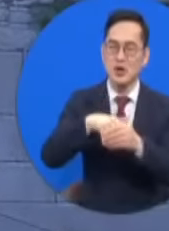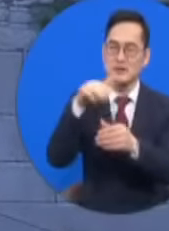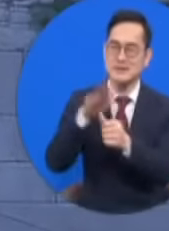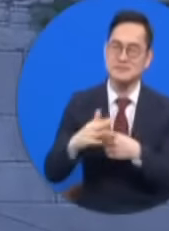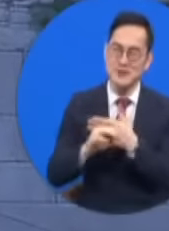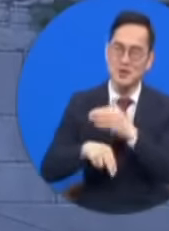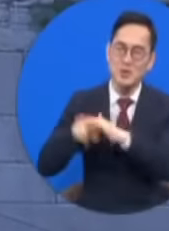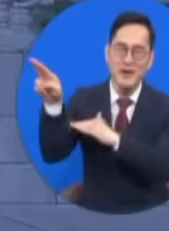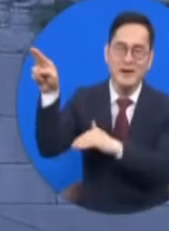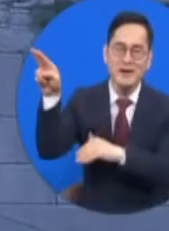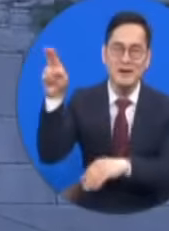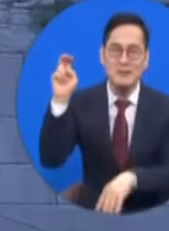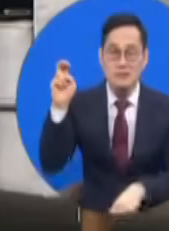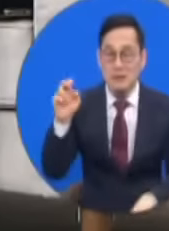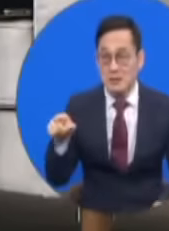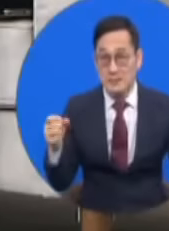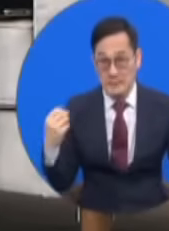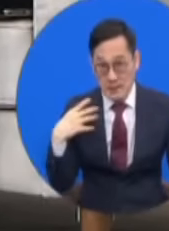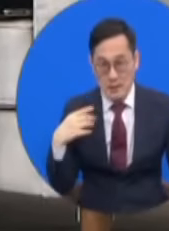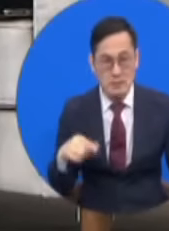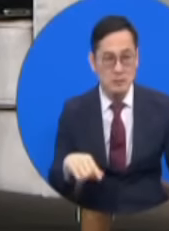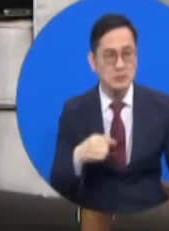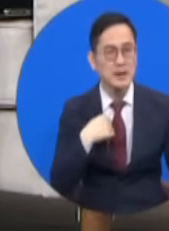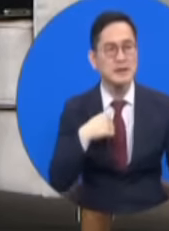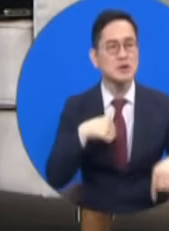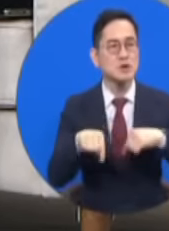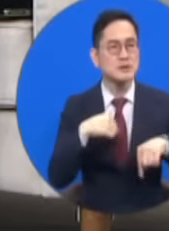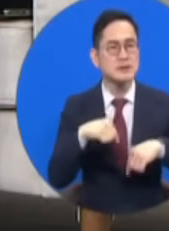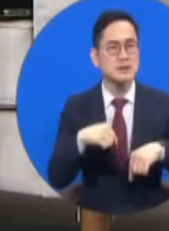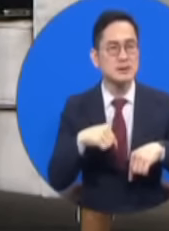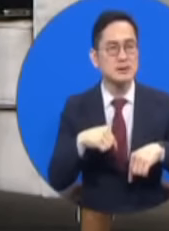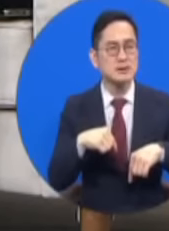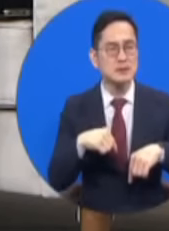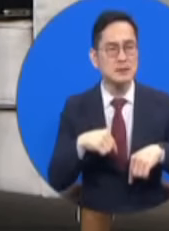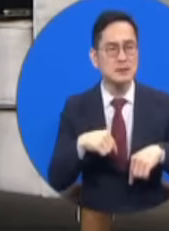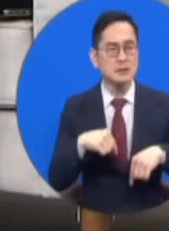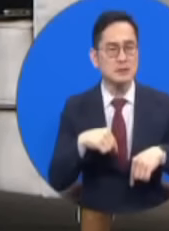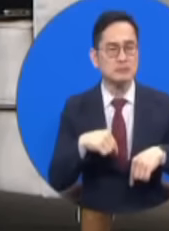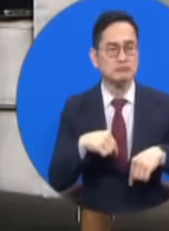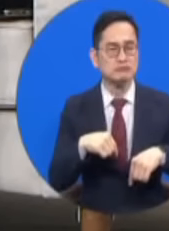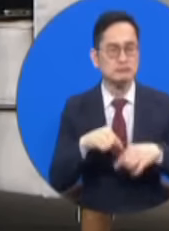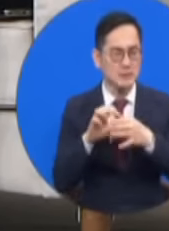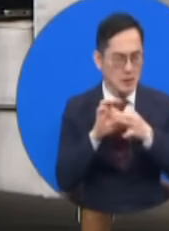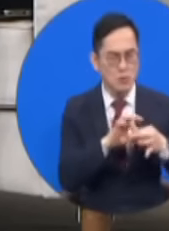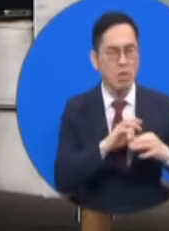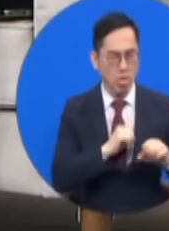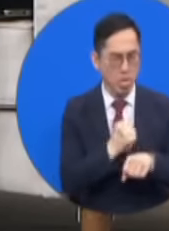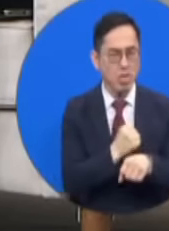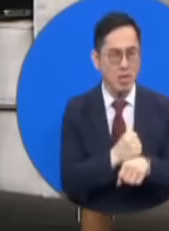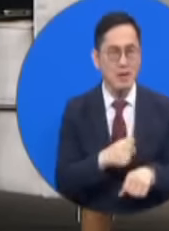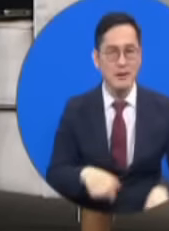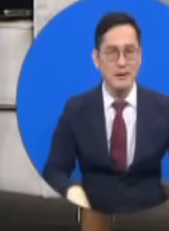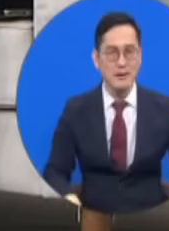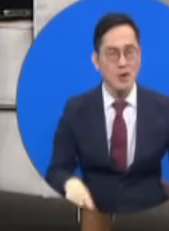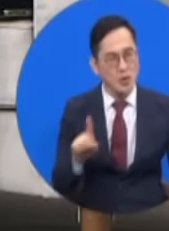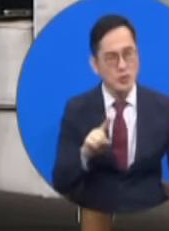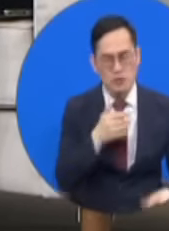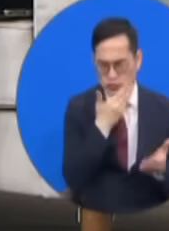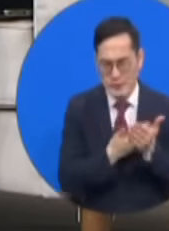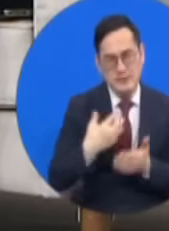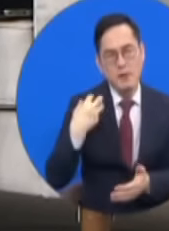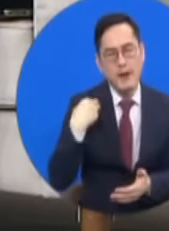결심을 했다. 뭐가 되고 싶은 생각은 없지만 무엇을 하고 싶은 건 있다. 뭐 이런 어떤 역할은 하고 싶다. 이런 얘기를